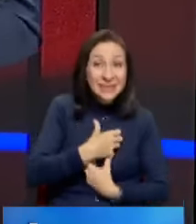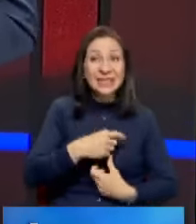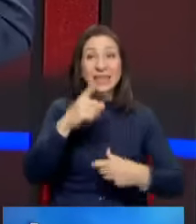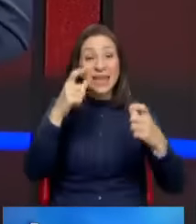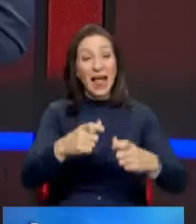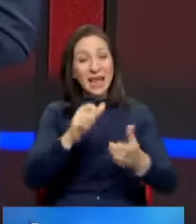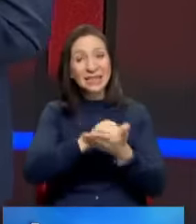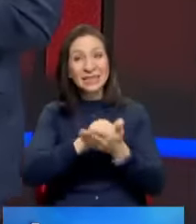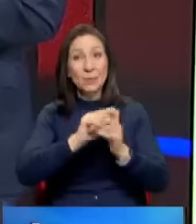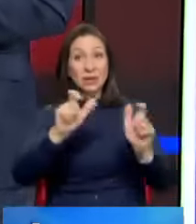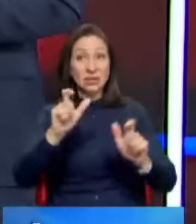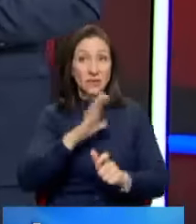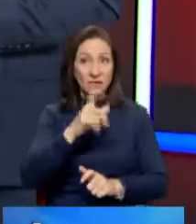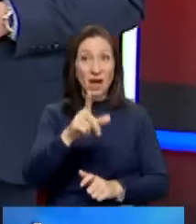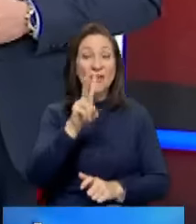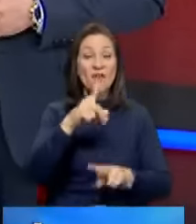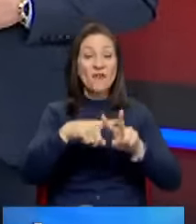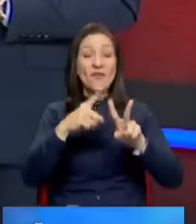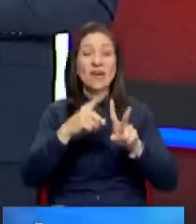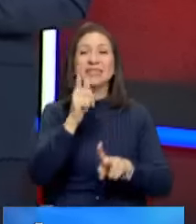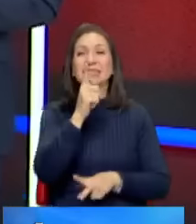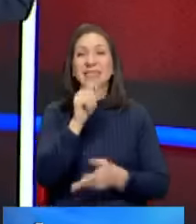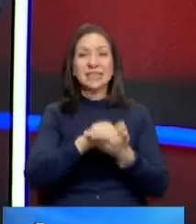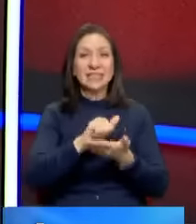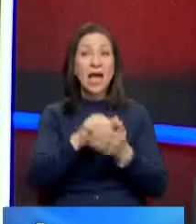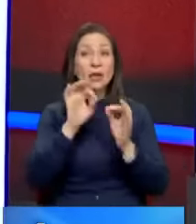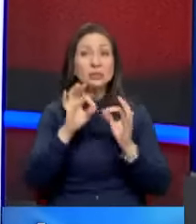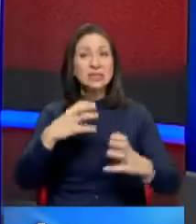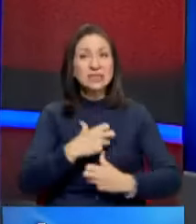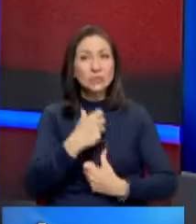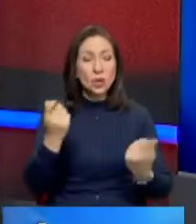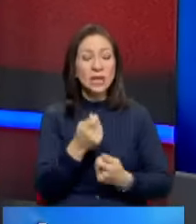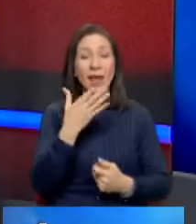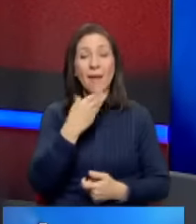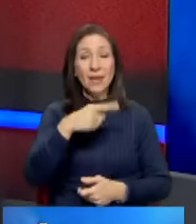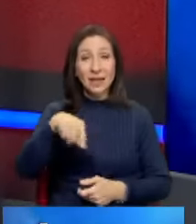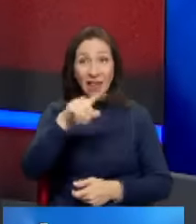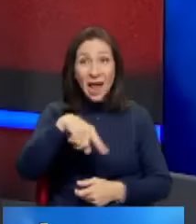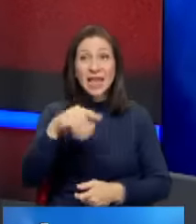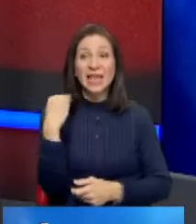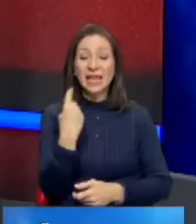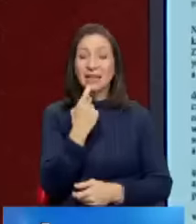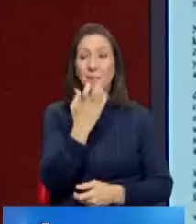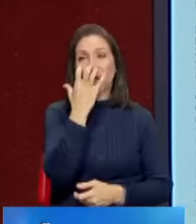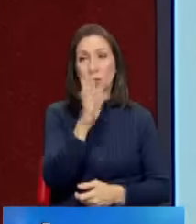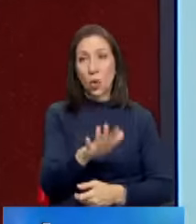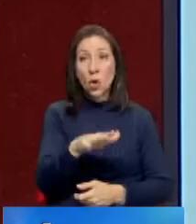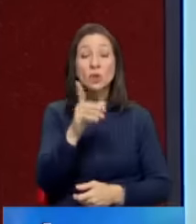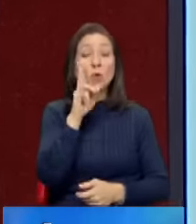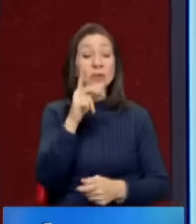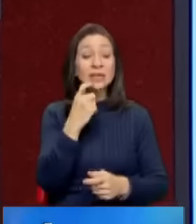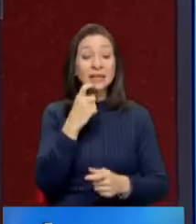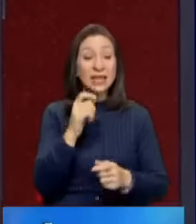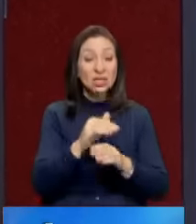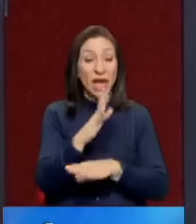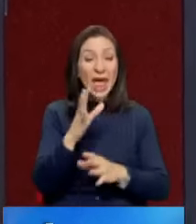de manşetinde. Bugün Van Sesi gazetesi. Ekonomik sıkıntılarla boğuşan emekliler yeni yılı bekliyor. Son yıllarda